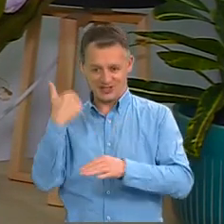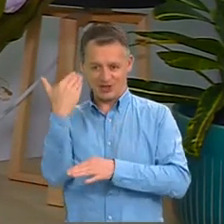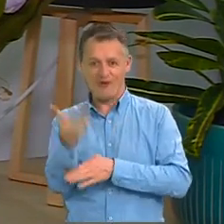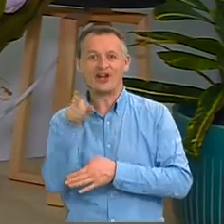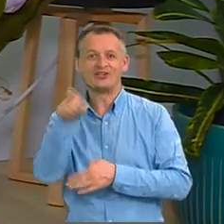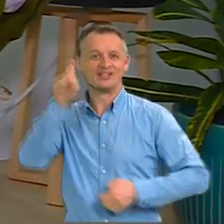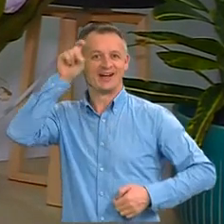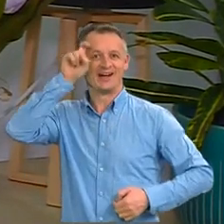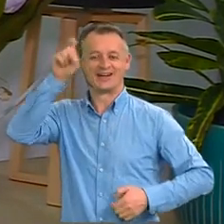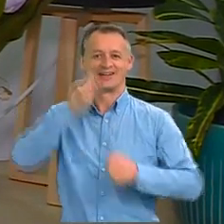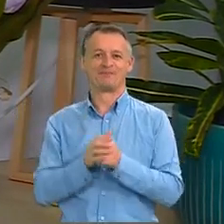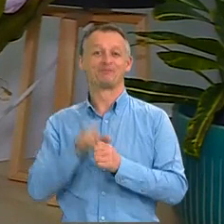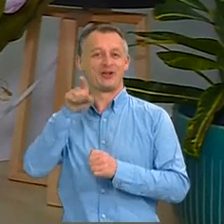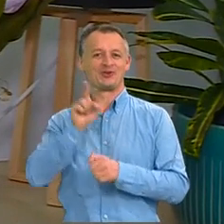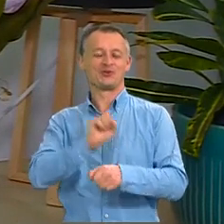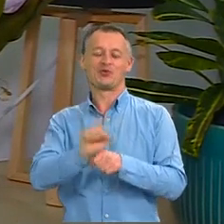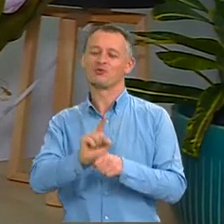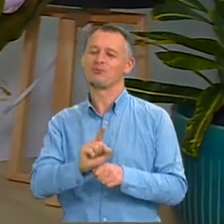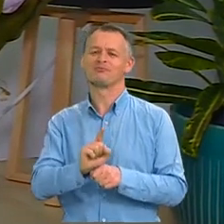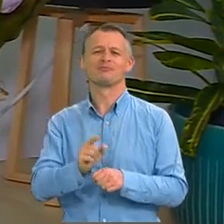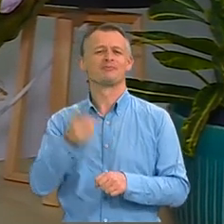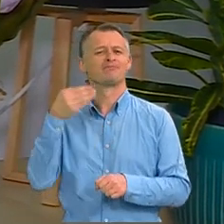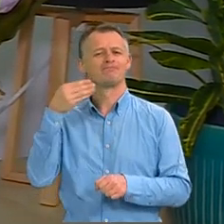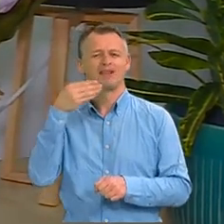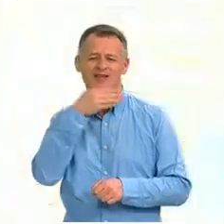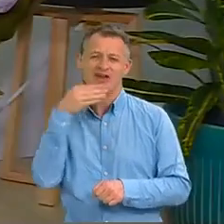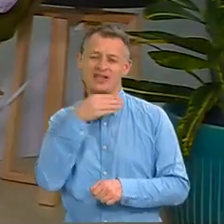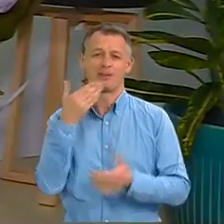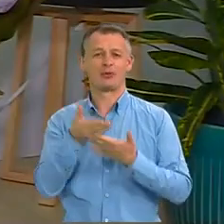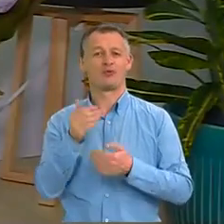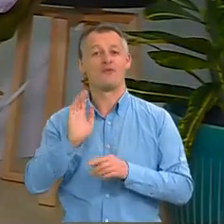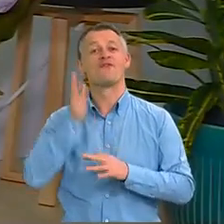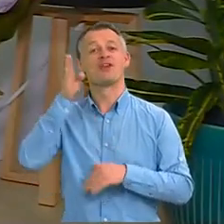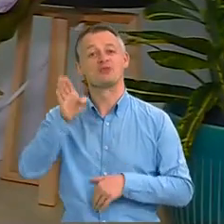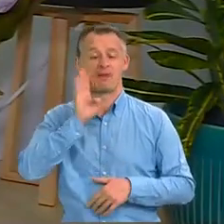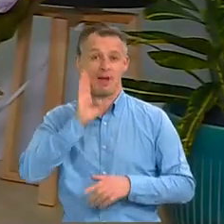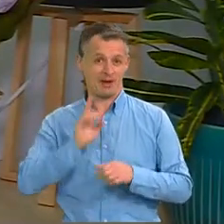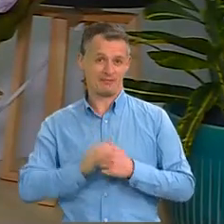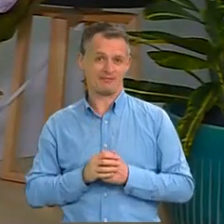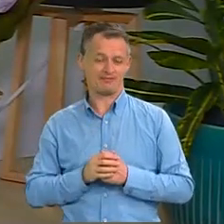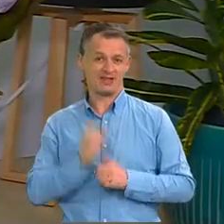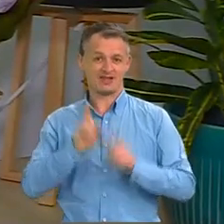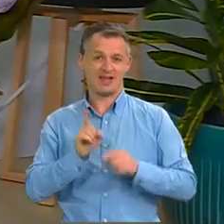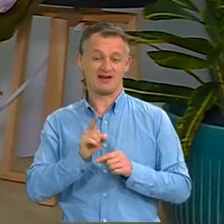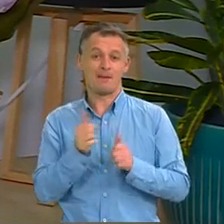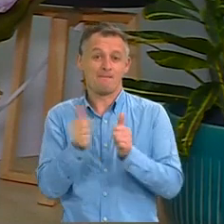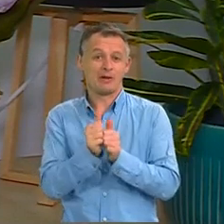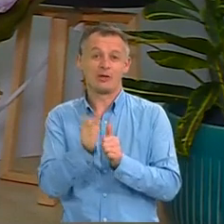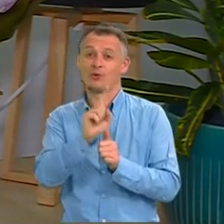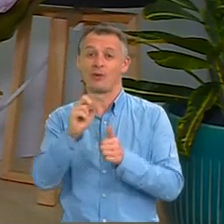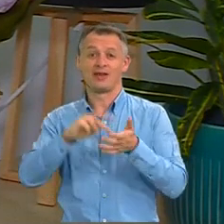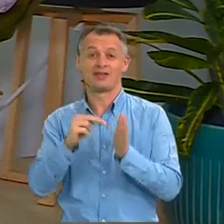încredere, atunci este extrem de benefic pentru viitoarea mămică. Altfel, dacă partenerul nu este pregătit pentru